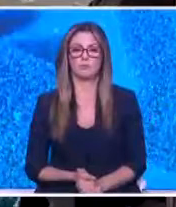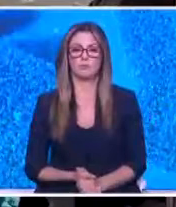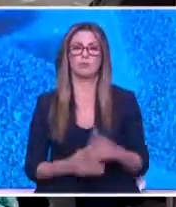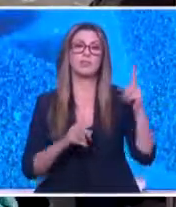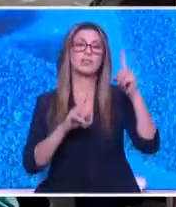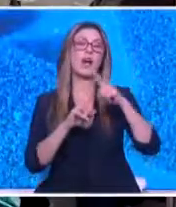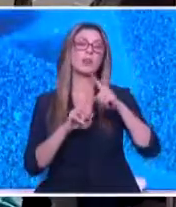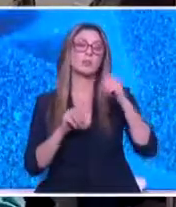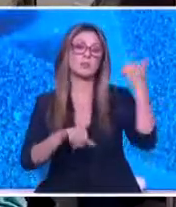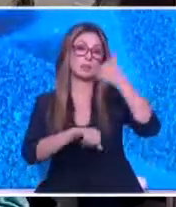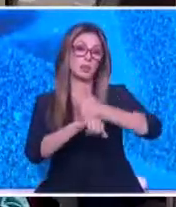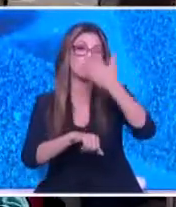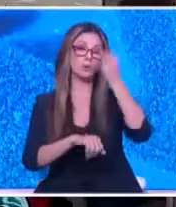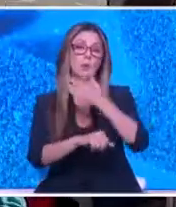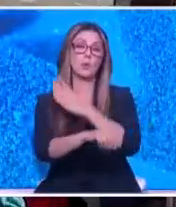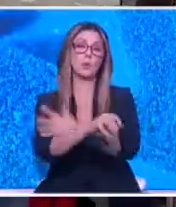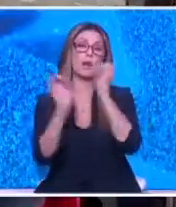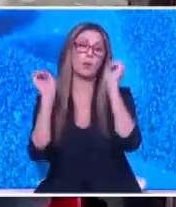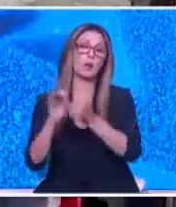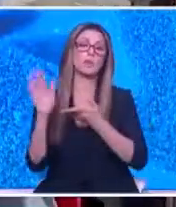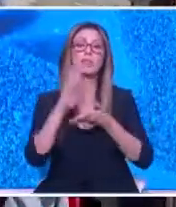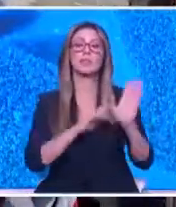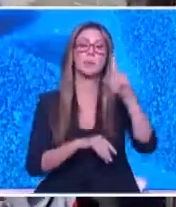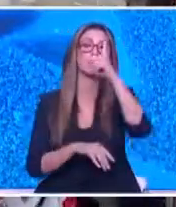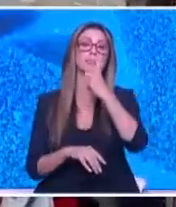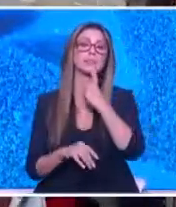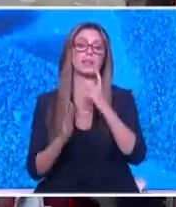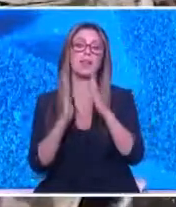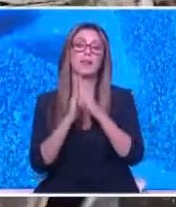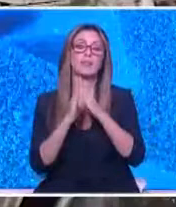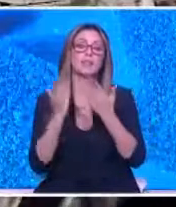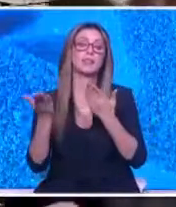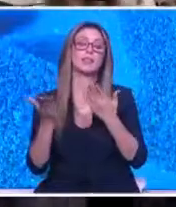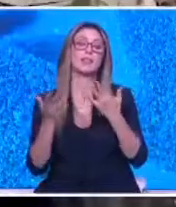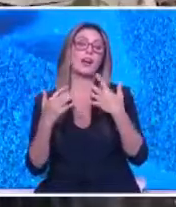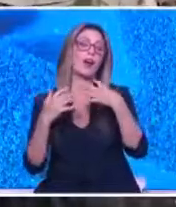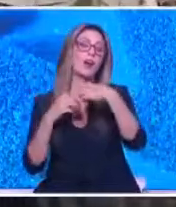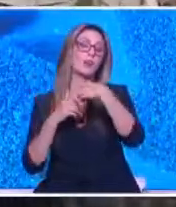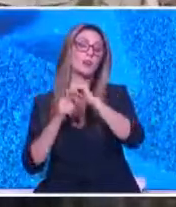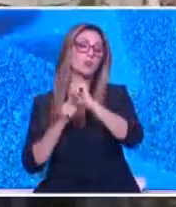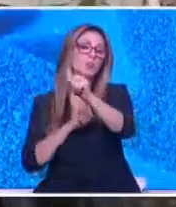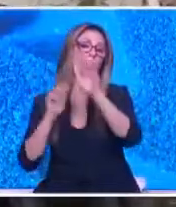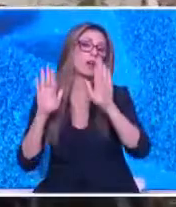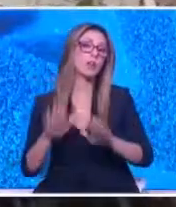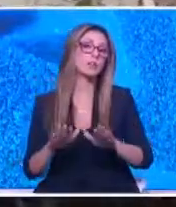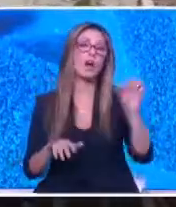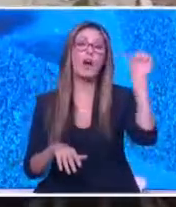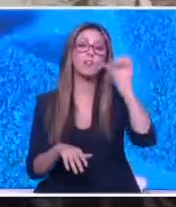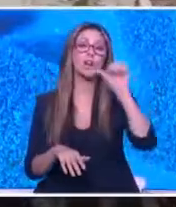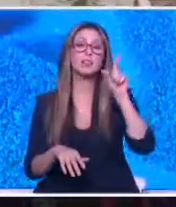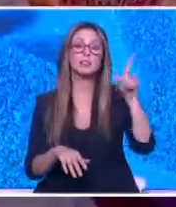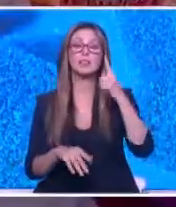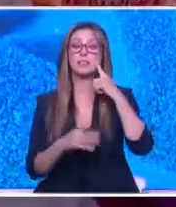Taliban'ın iktidara gelişiyle ülkelerini terk edenler, bir yılı evlerinden, yurtlarından ayrı geçirmek zorunda kaldı. Afgan insan